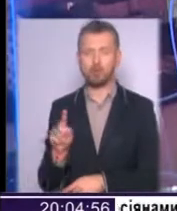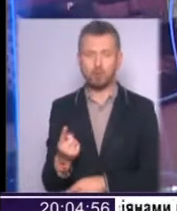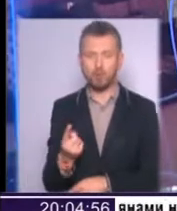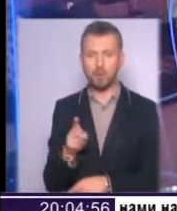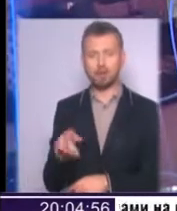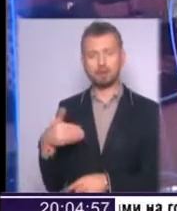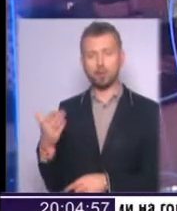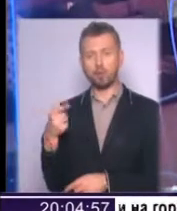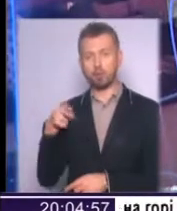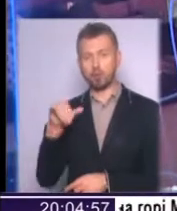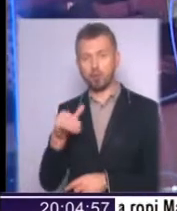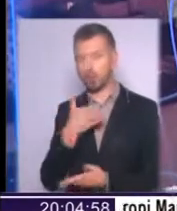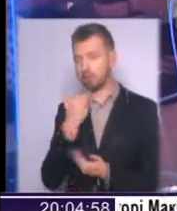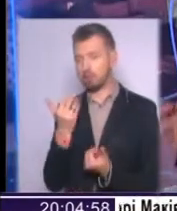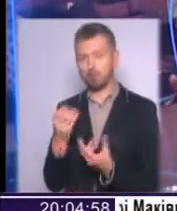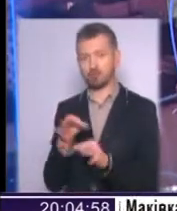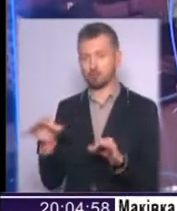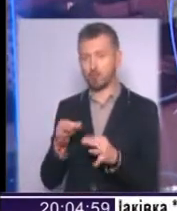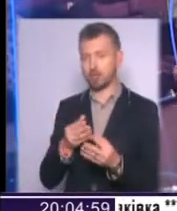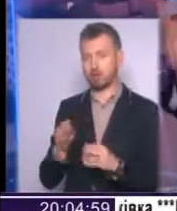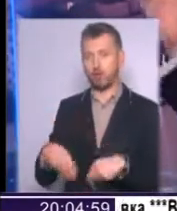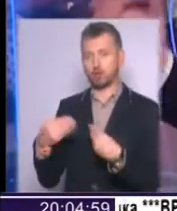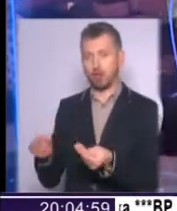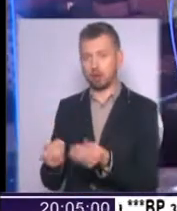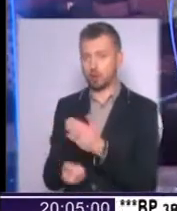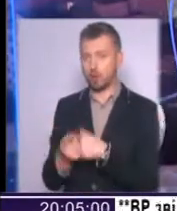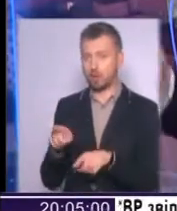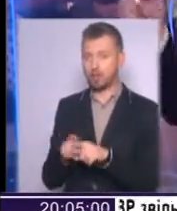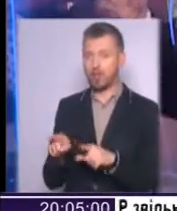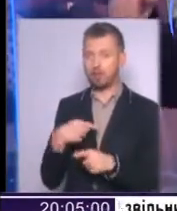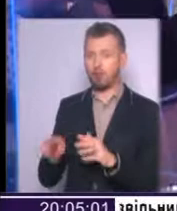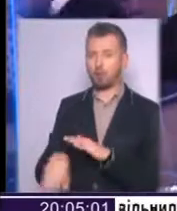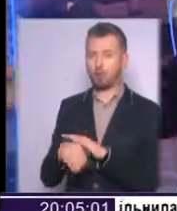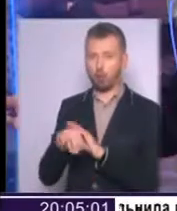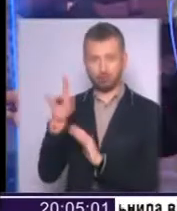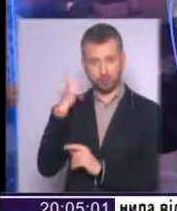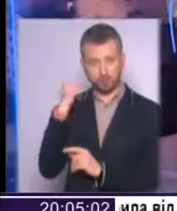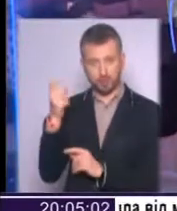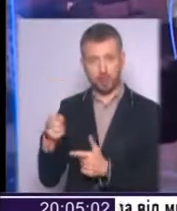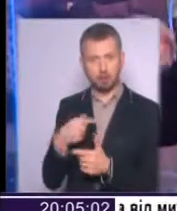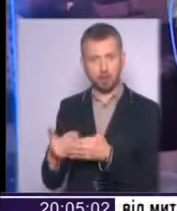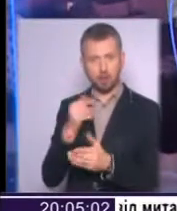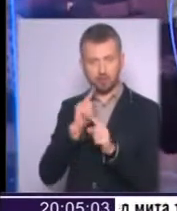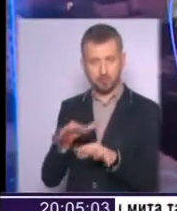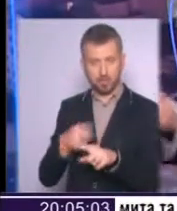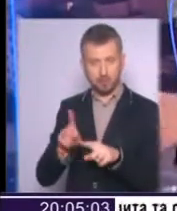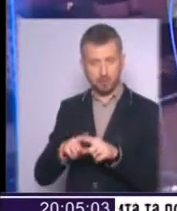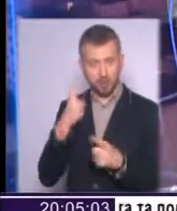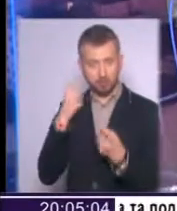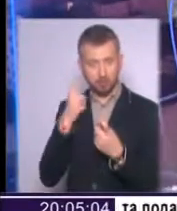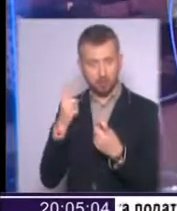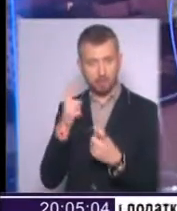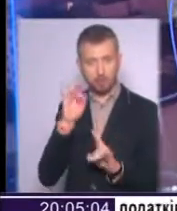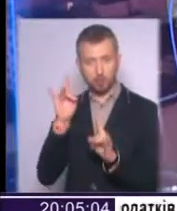боку ГПУ немає ще жодних подань? Тобто це виходить так, або порожній дзвін, або раніше у парламенті ця інформація пролунала, ніж,